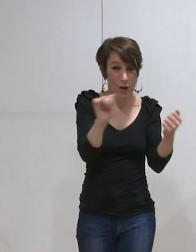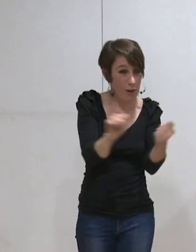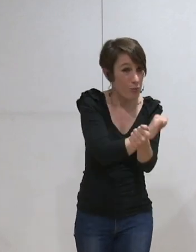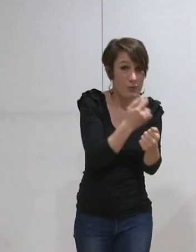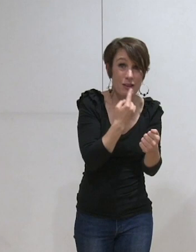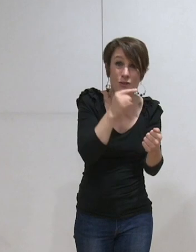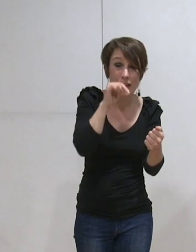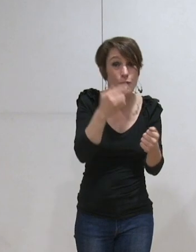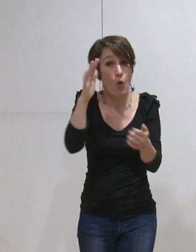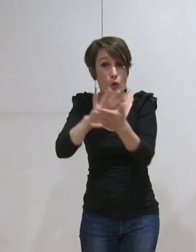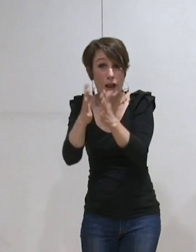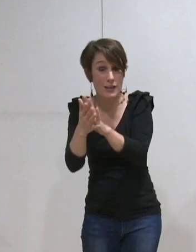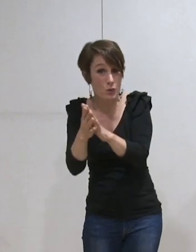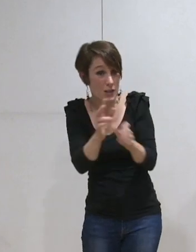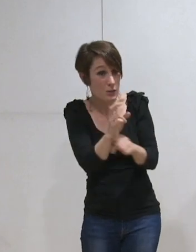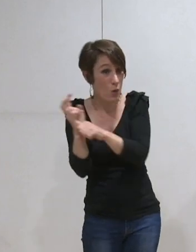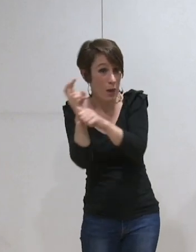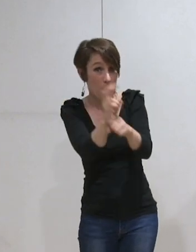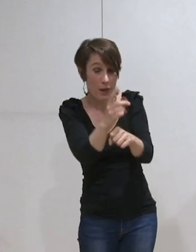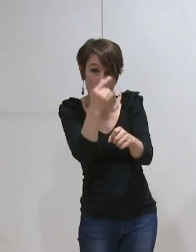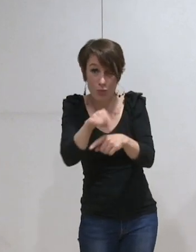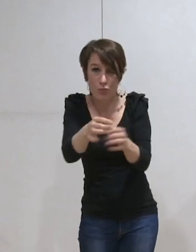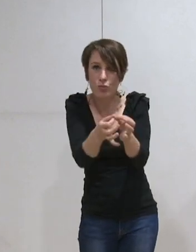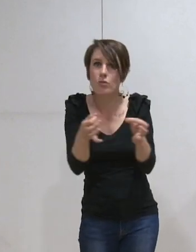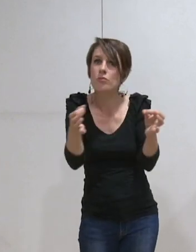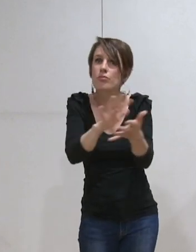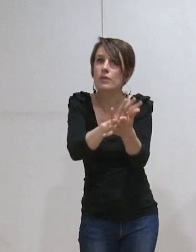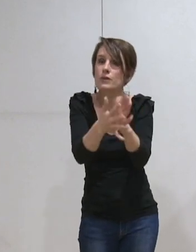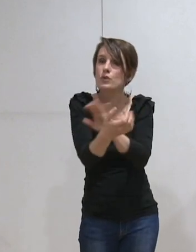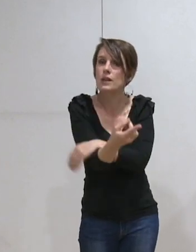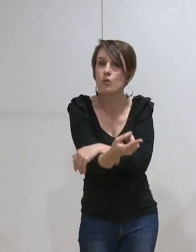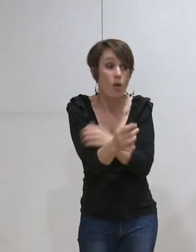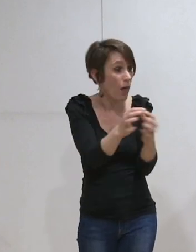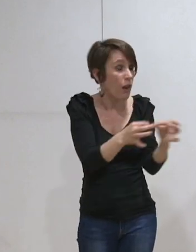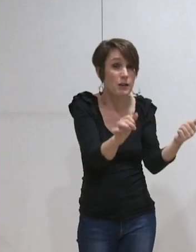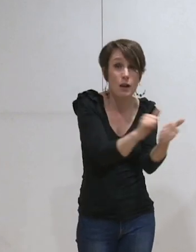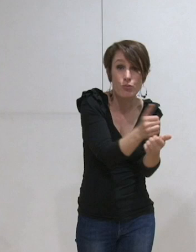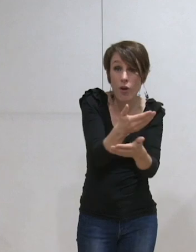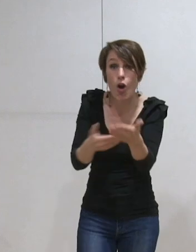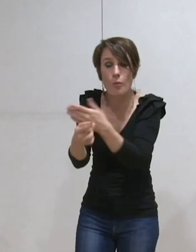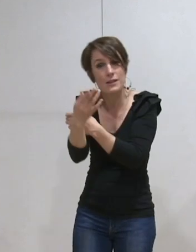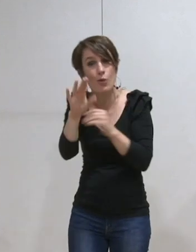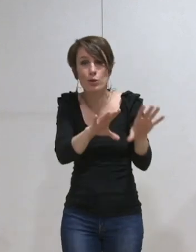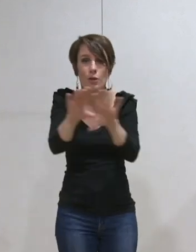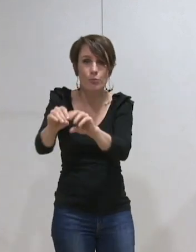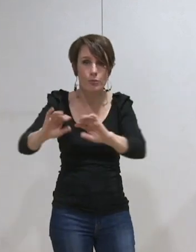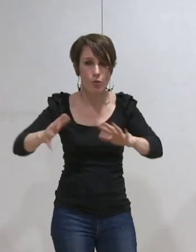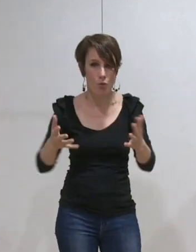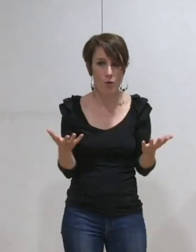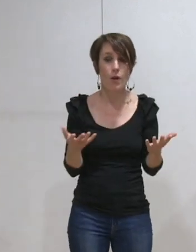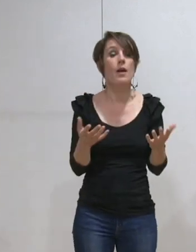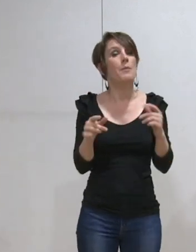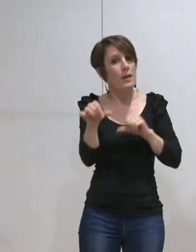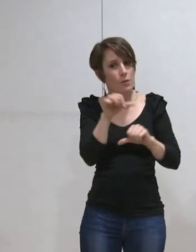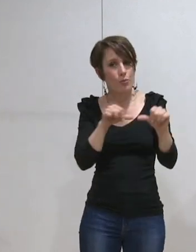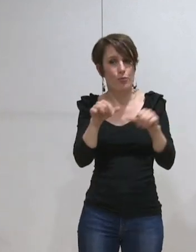de local à trouver devant avoir parmi les critères je cite ici la délibération l'adaptabilité et la réversibilité